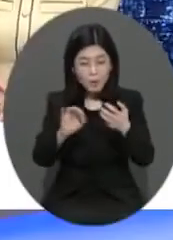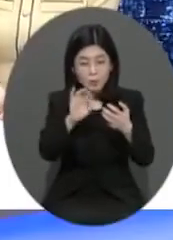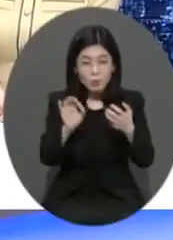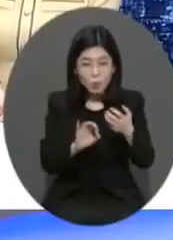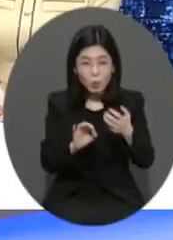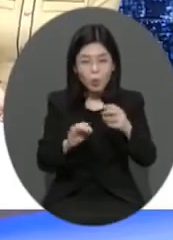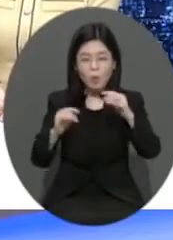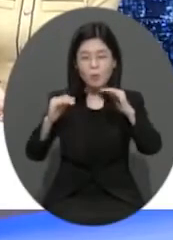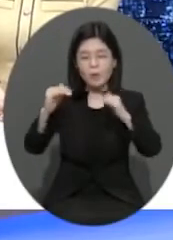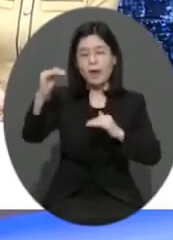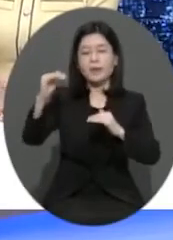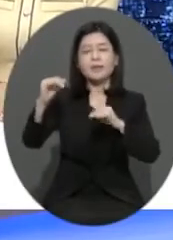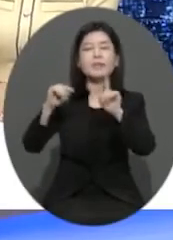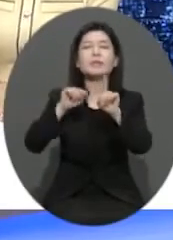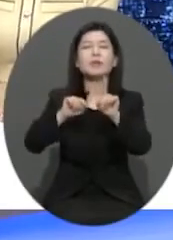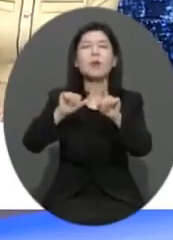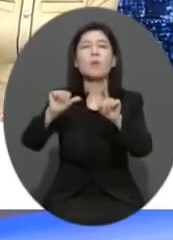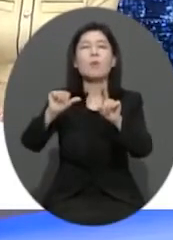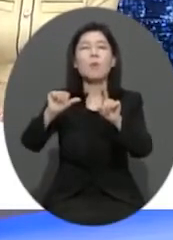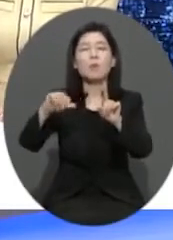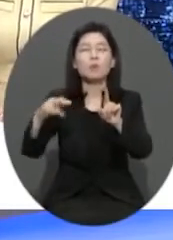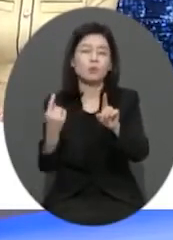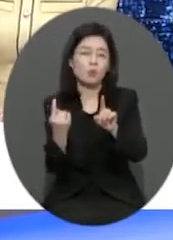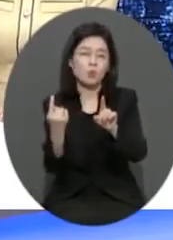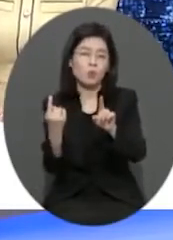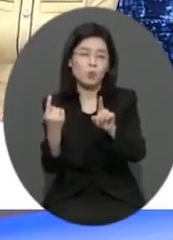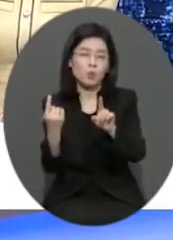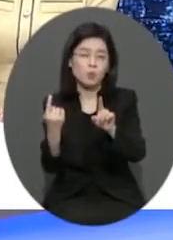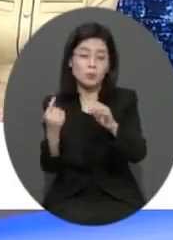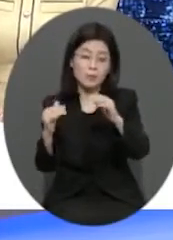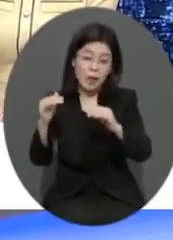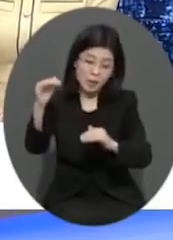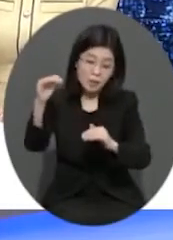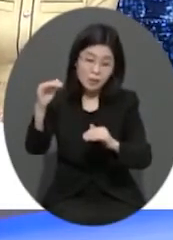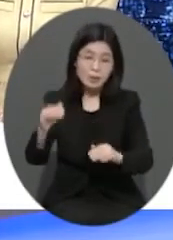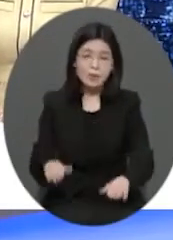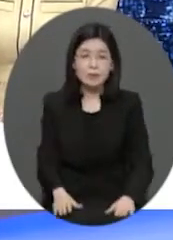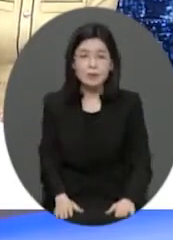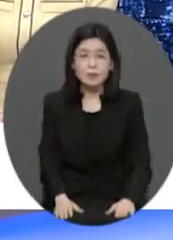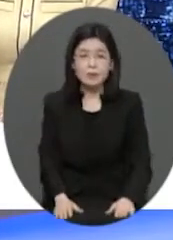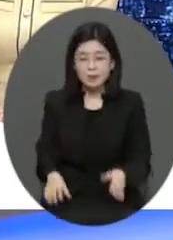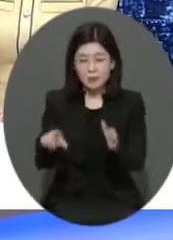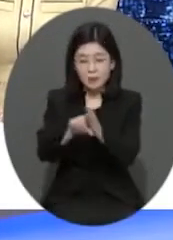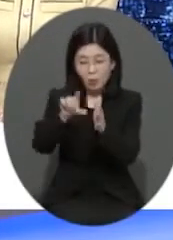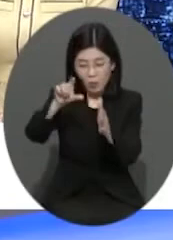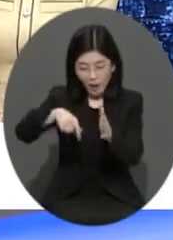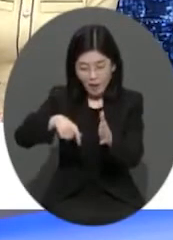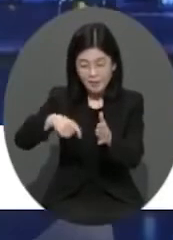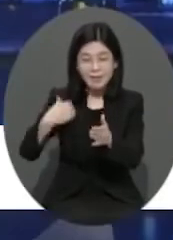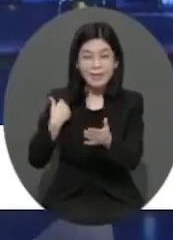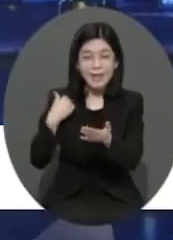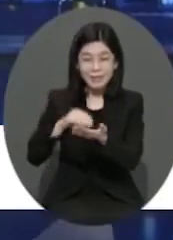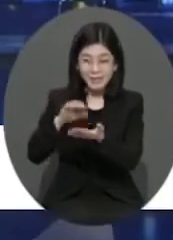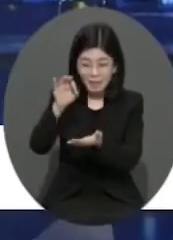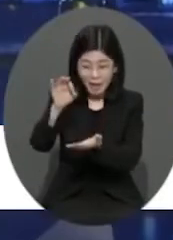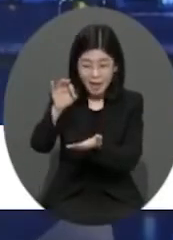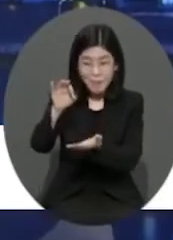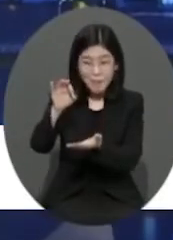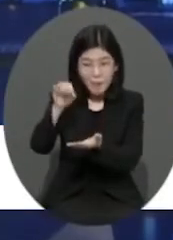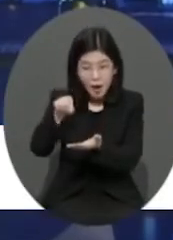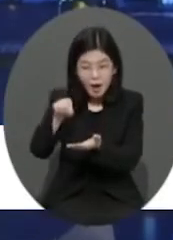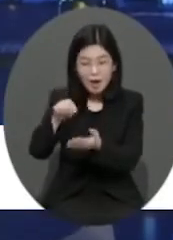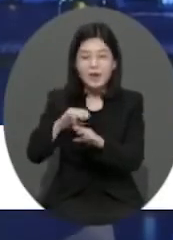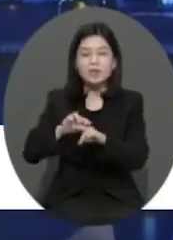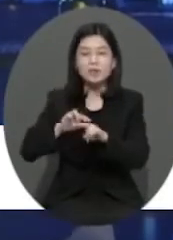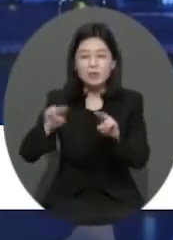것은 1점 2주 정도의 캐시백을 돌려서 여기에 증액을 통한 1.5 저의 재원을 만들어서 전 국민으로 가자 라는